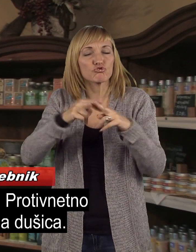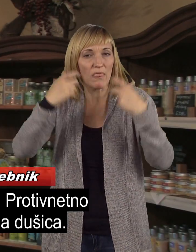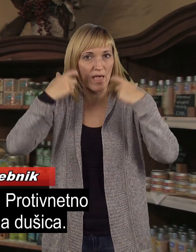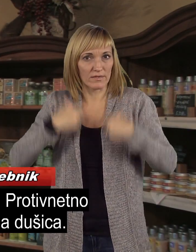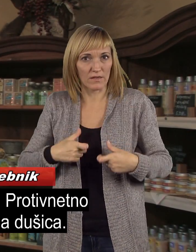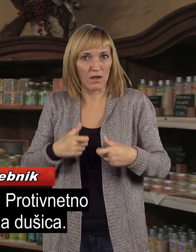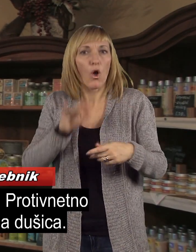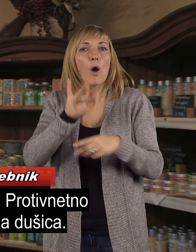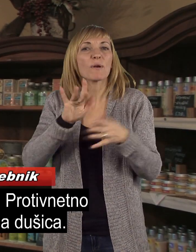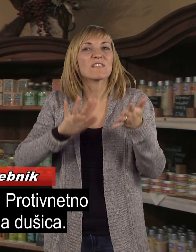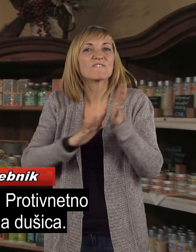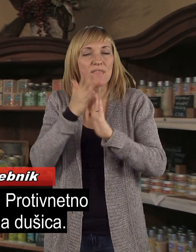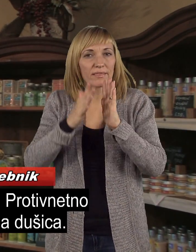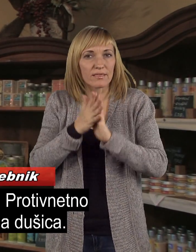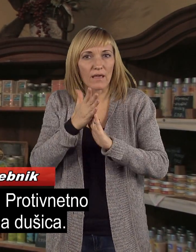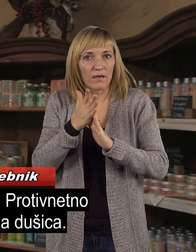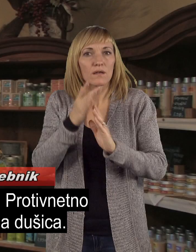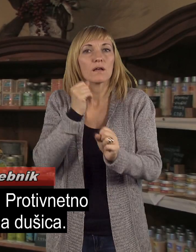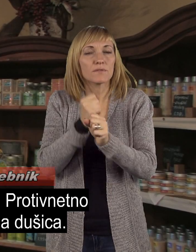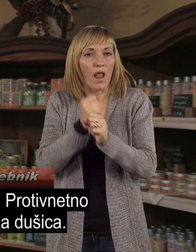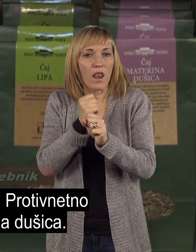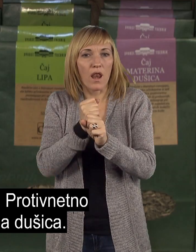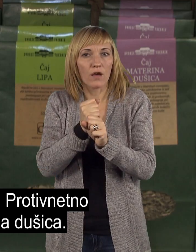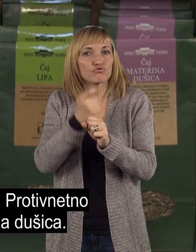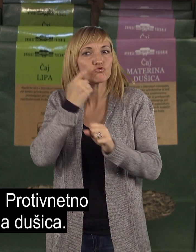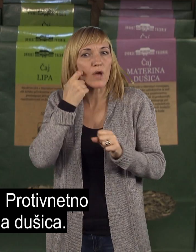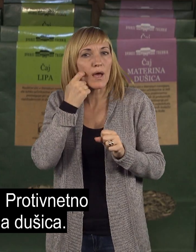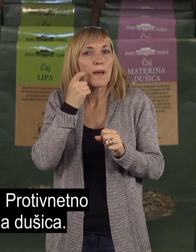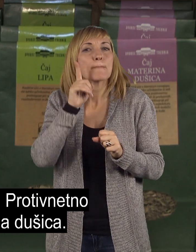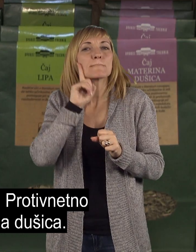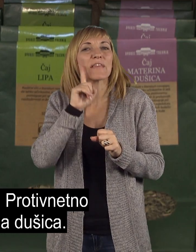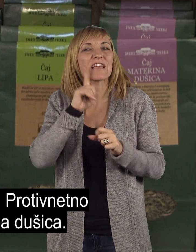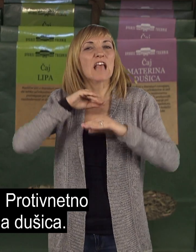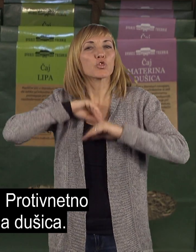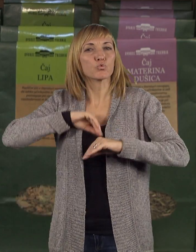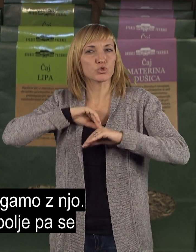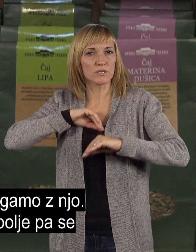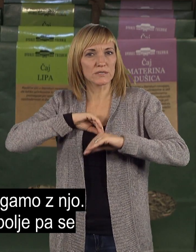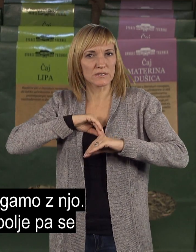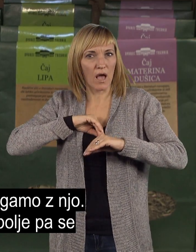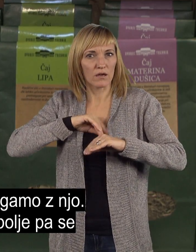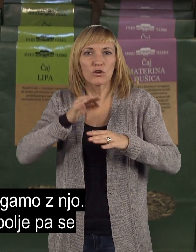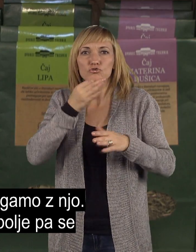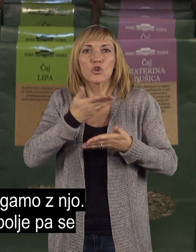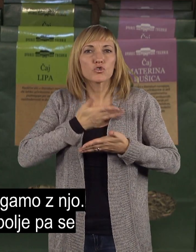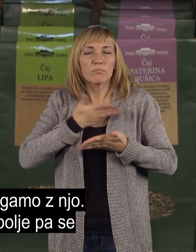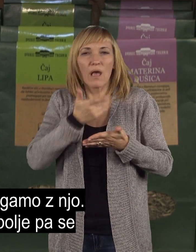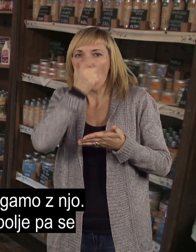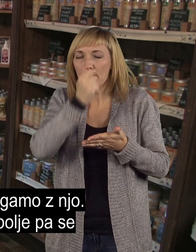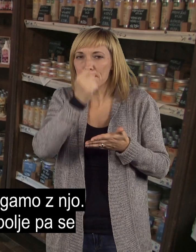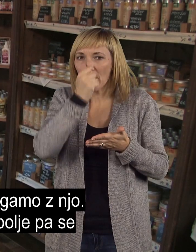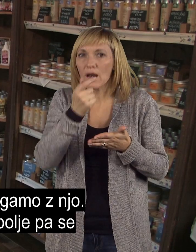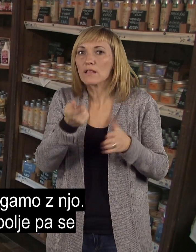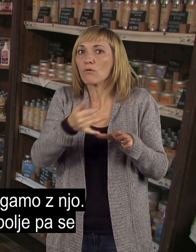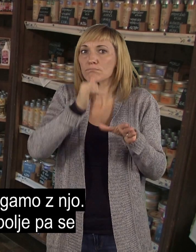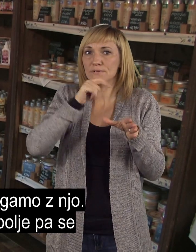telesa. Protivnetno recimo deluje sama materina dušica, se pravi, če že pride do prehladnega obolenja,